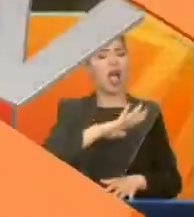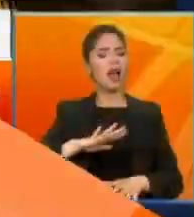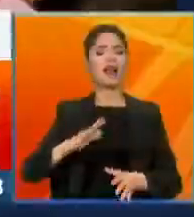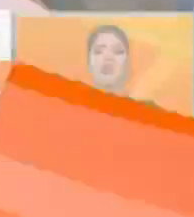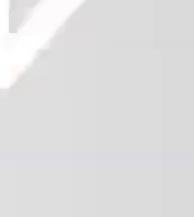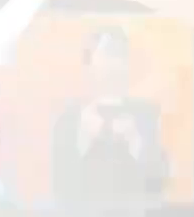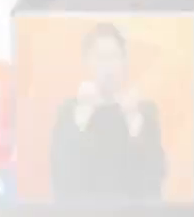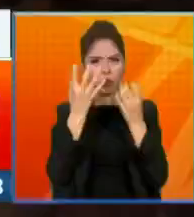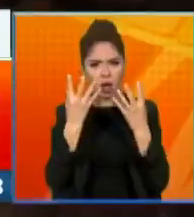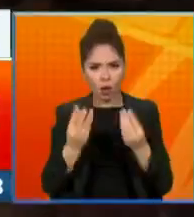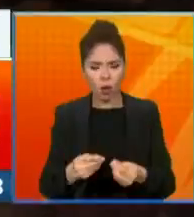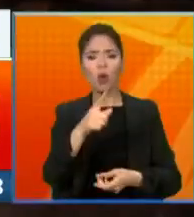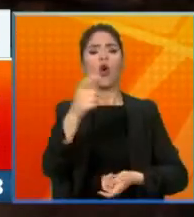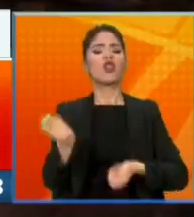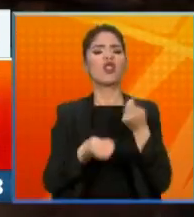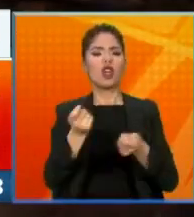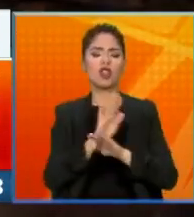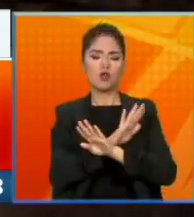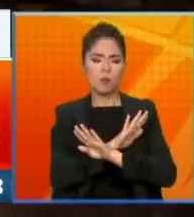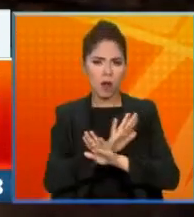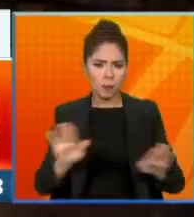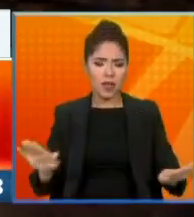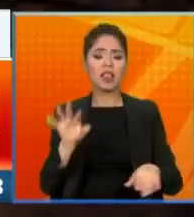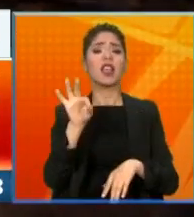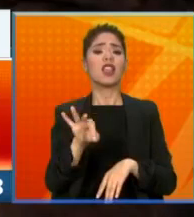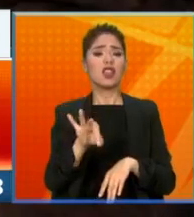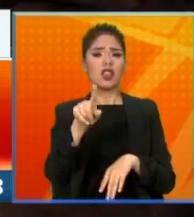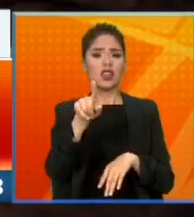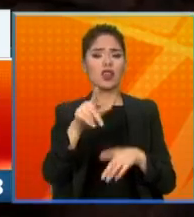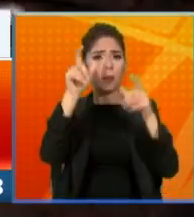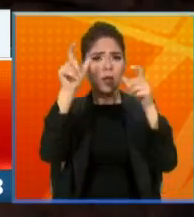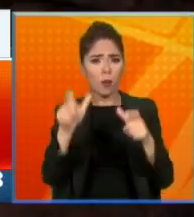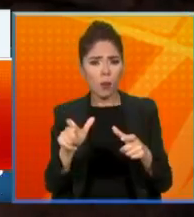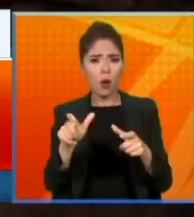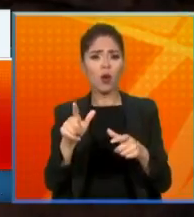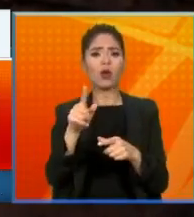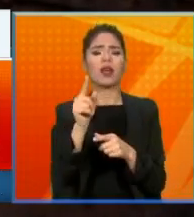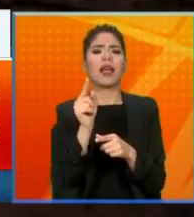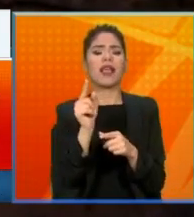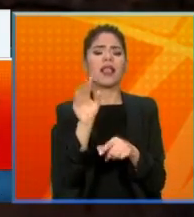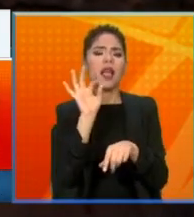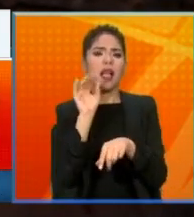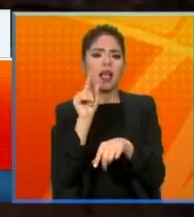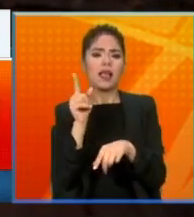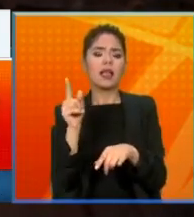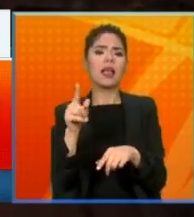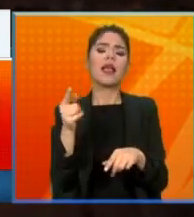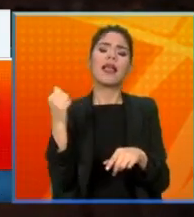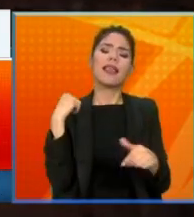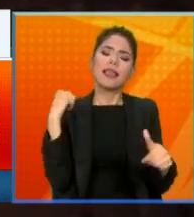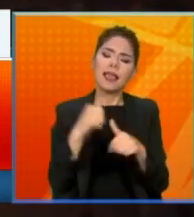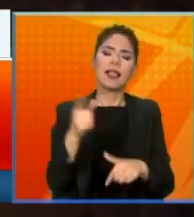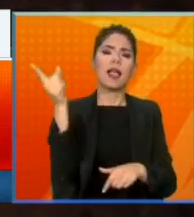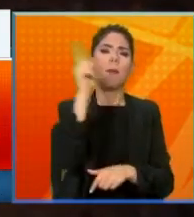çıkarıldı ve oradaki çalışmalar tamamlandı. Şu an itibariyle bölgede az önce yayına hazırlandığımız anda yine şiddetli